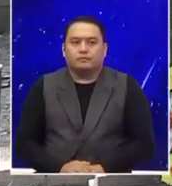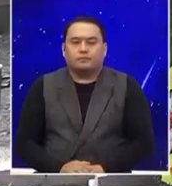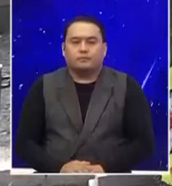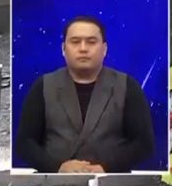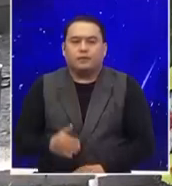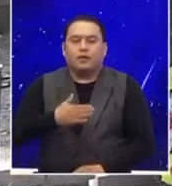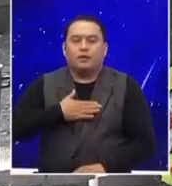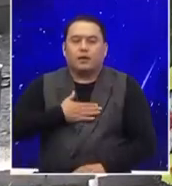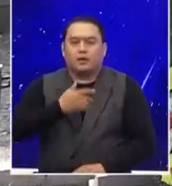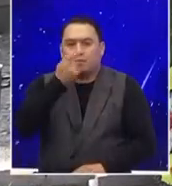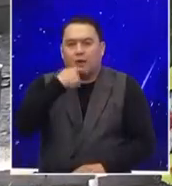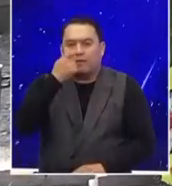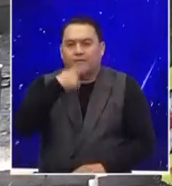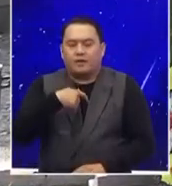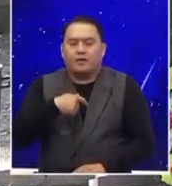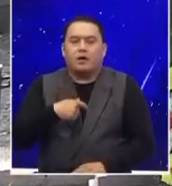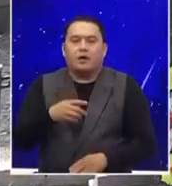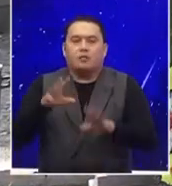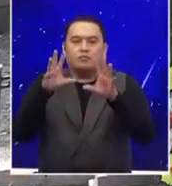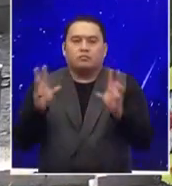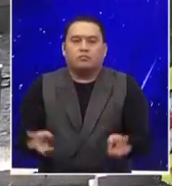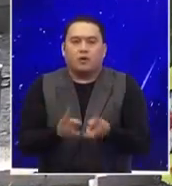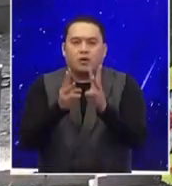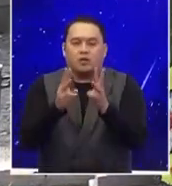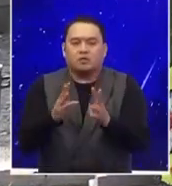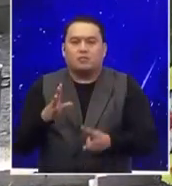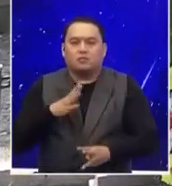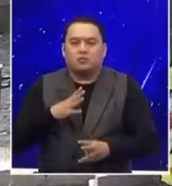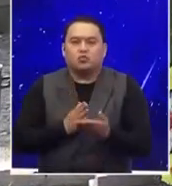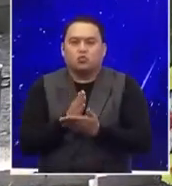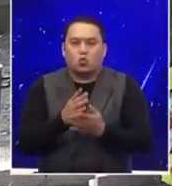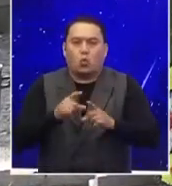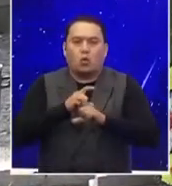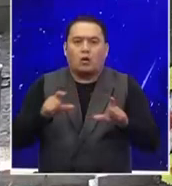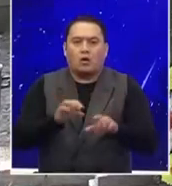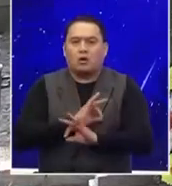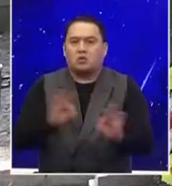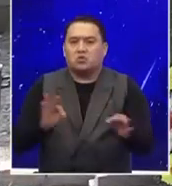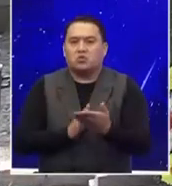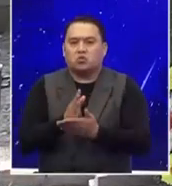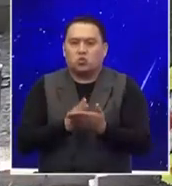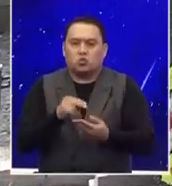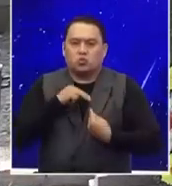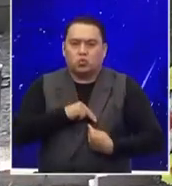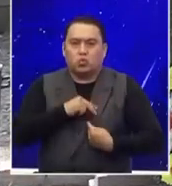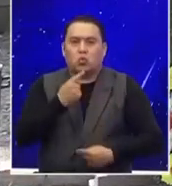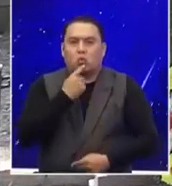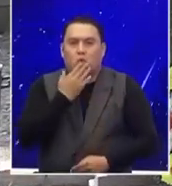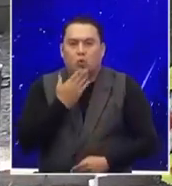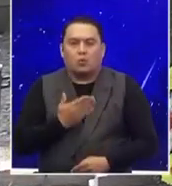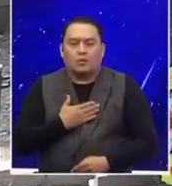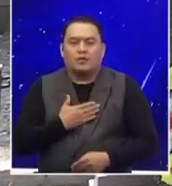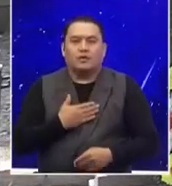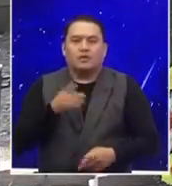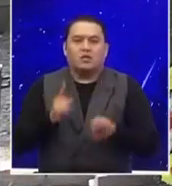В нашем Панфиловском районе в 21-й части пожарной службы служил Айсажан Кожамбердиев. Он был отличным сотрудником, честным, трудолюбивым, отзывчивым. Он